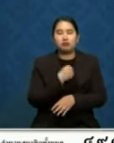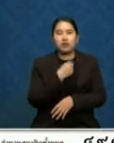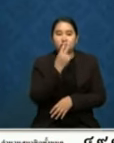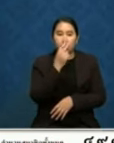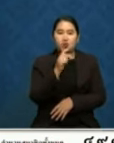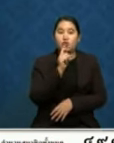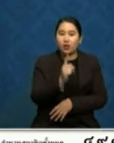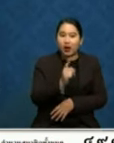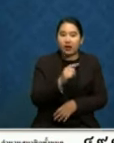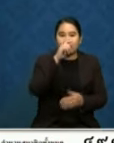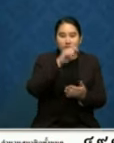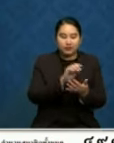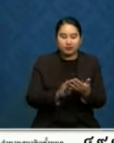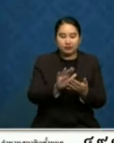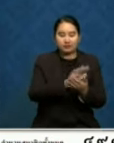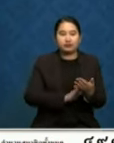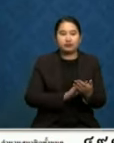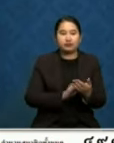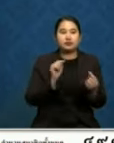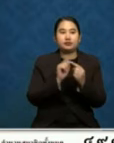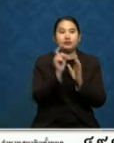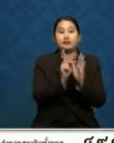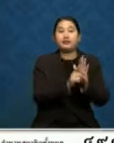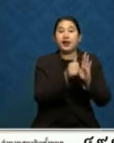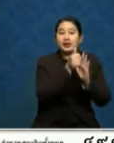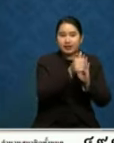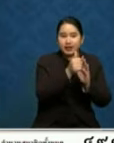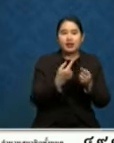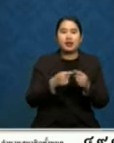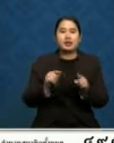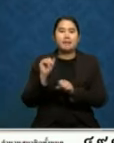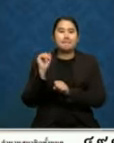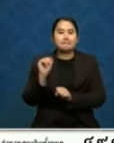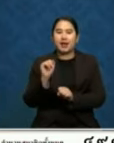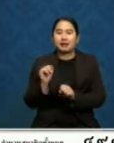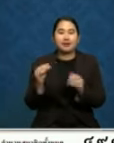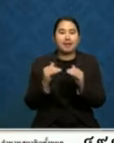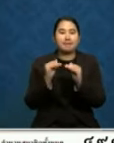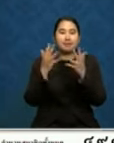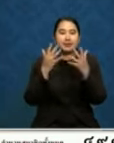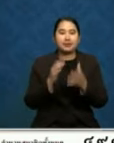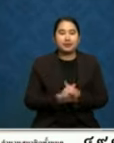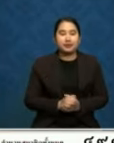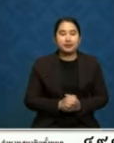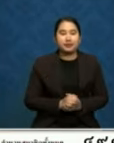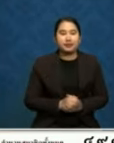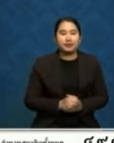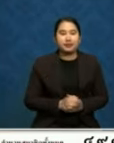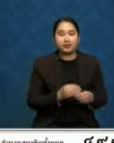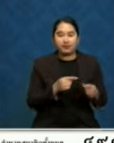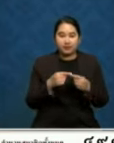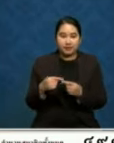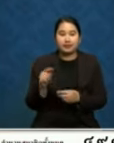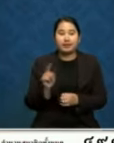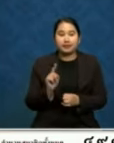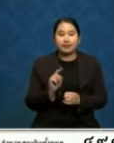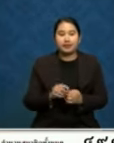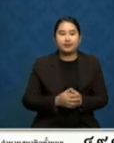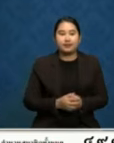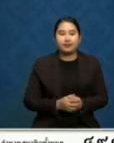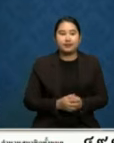ราเป็นประเทศหนึ่งที่มีกฎหมายดีแต่บังคับการใช้กฎหมายนั้นไม่เป็นธรรมประการต่อมาครับท่านประธาน